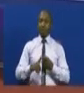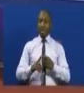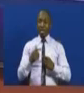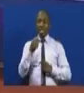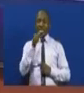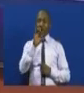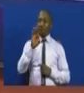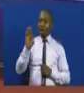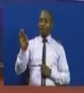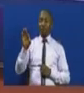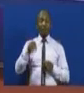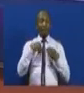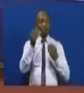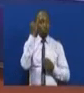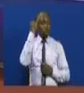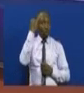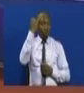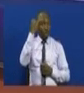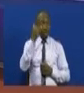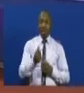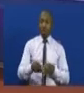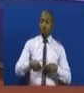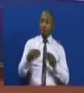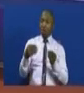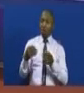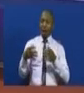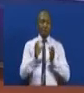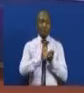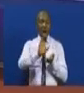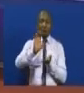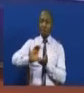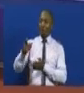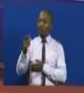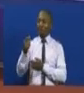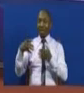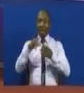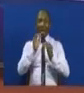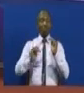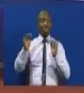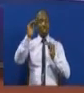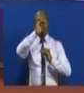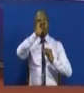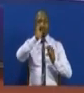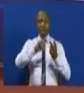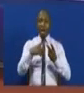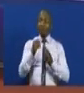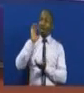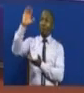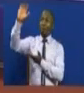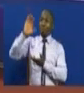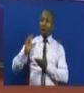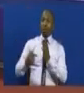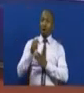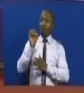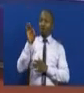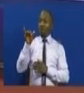TFF limeshauriwa kuzipatia mgao wa fedha vilabu vya ngazi ya juu hapa nchini toka kwenye fedha watakazopata kutoka kwa shirikisho la soka duniani